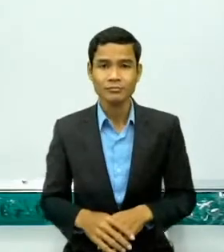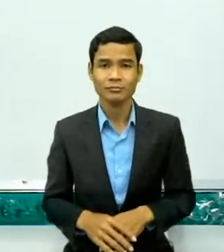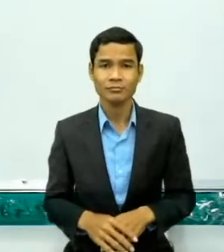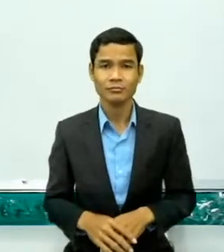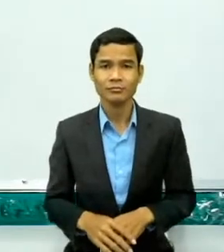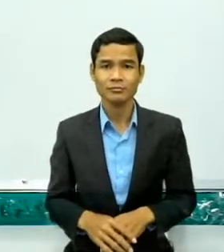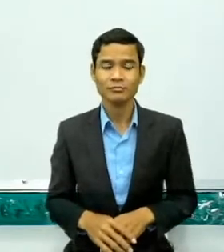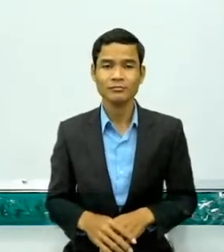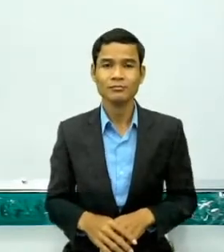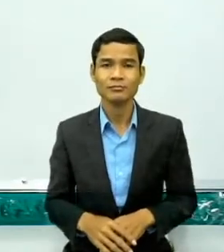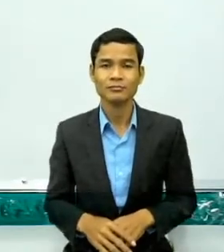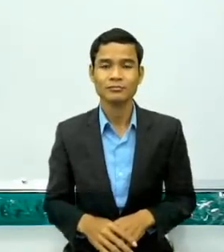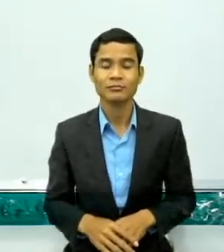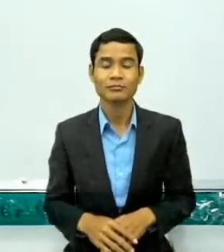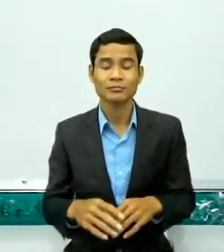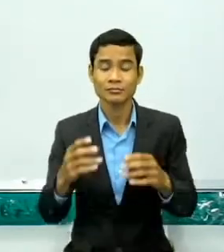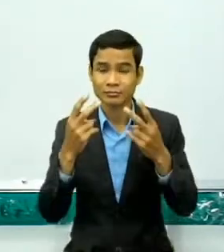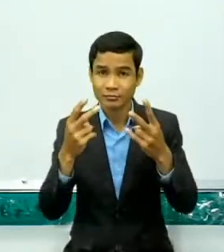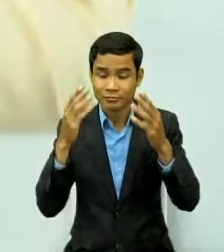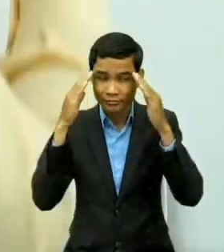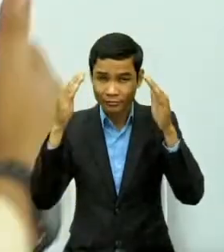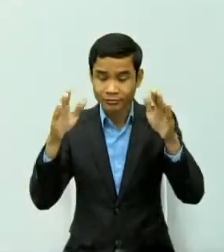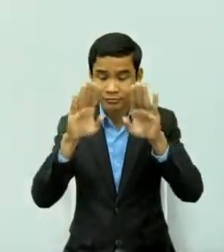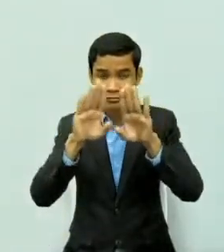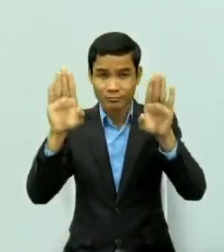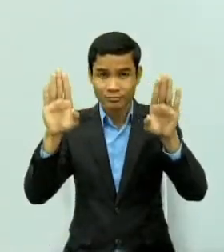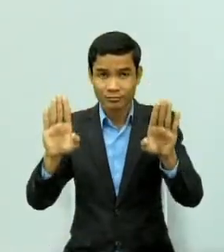ចាកូនបានមកក្តារខៀនមក